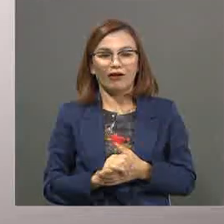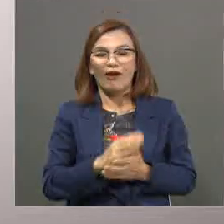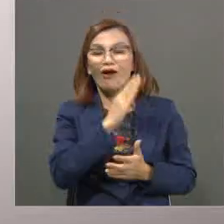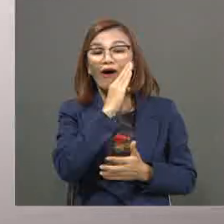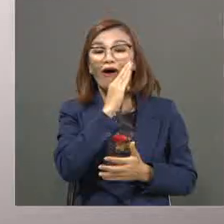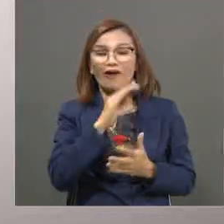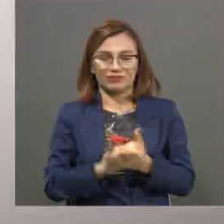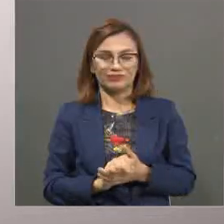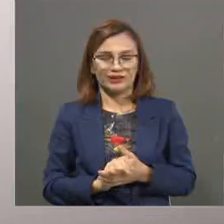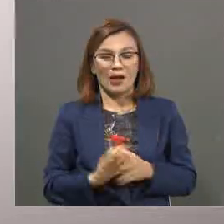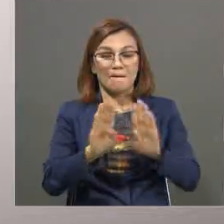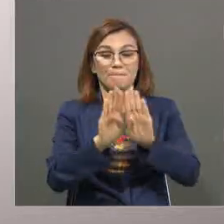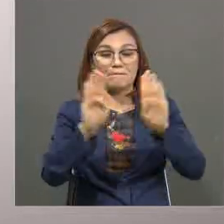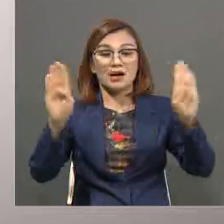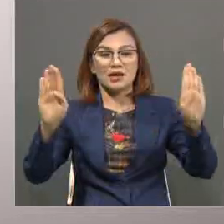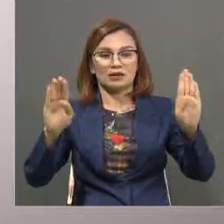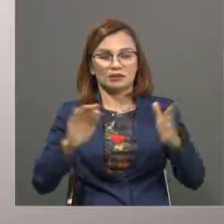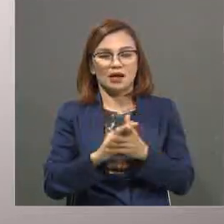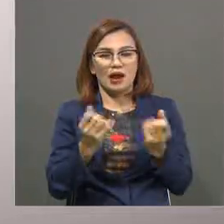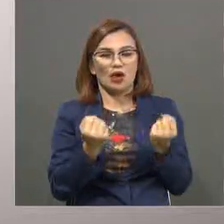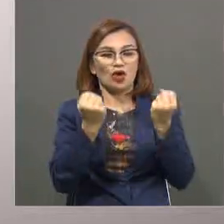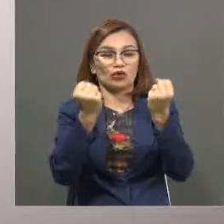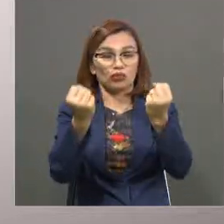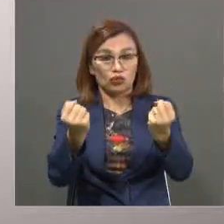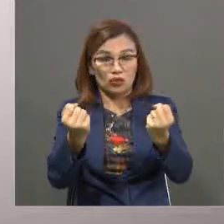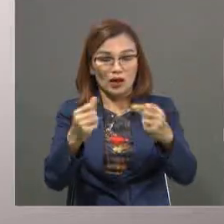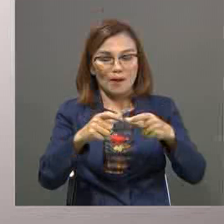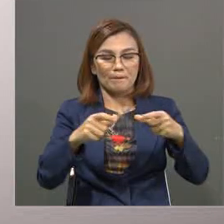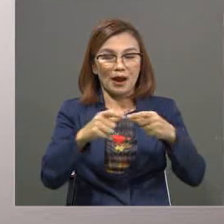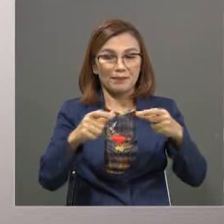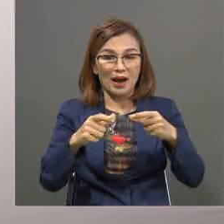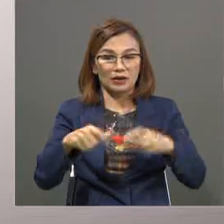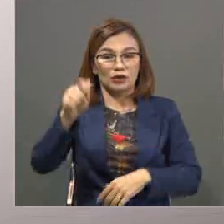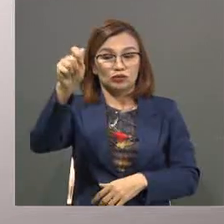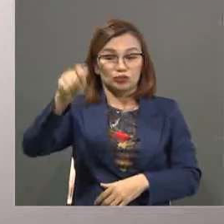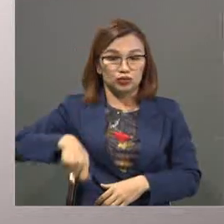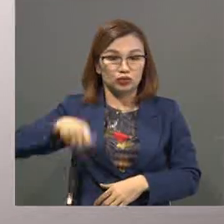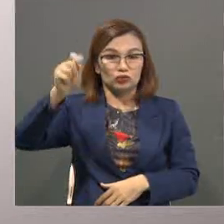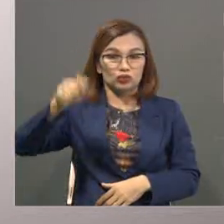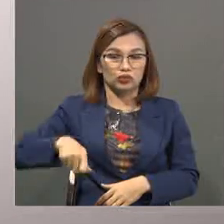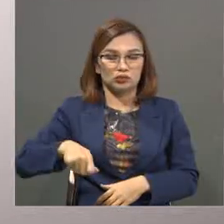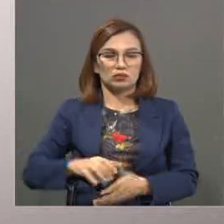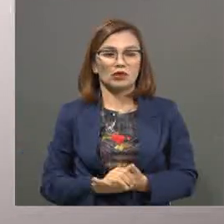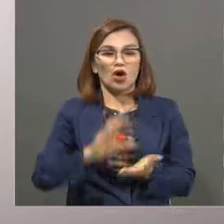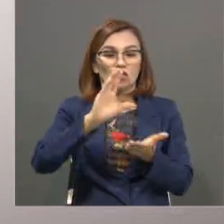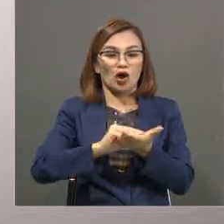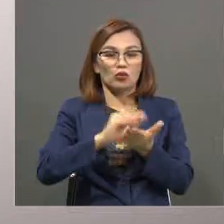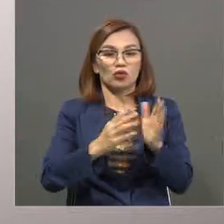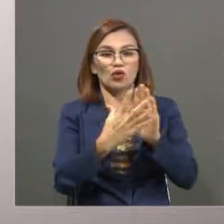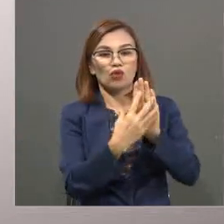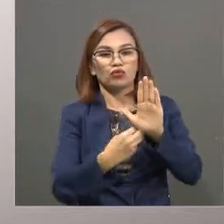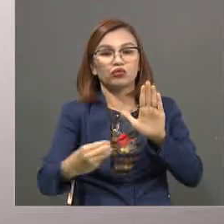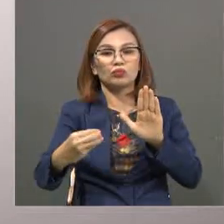บัตรโดยไปในลักษณะเป็นรถเร่ฮะพอผู้ที่ถือบัตรเนี่ยเอาบัตรไปใช้นะฮปรากฏว่าโดนดูดข้อมูลแล้วกลายเป็น